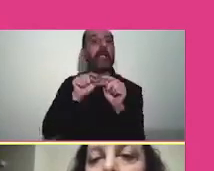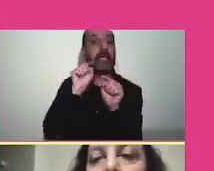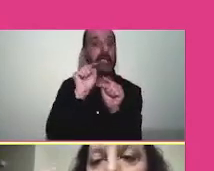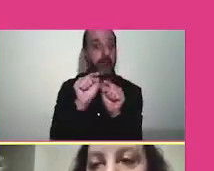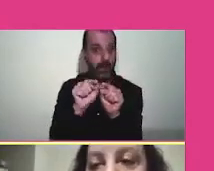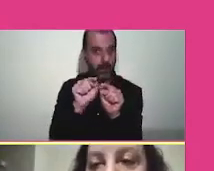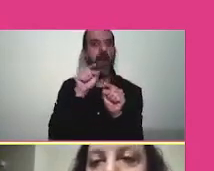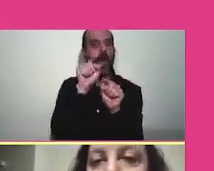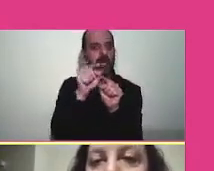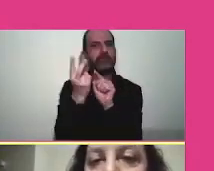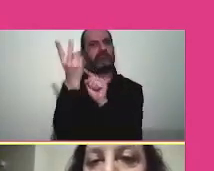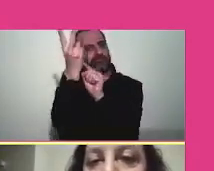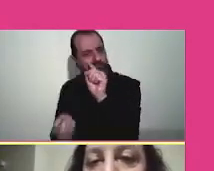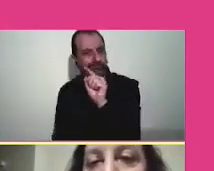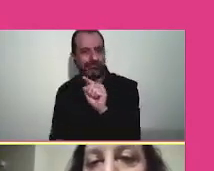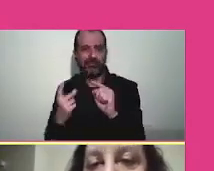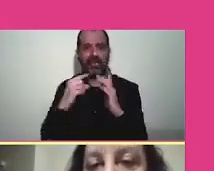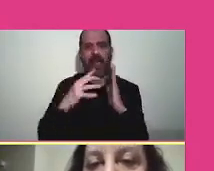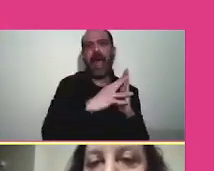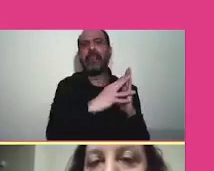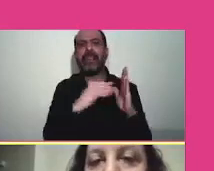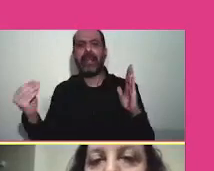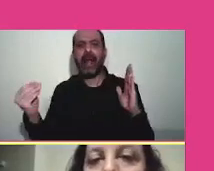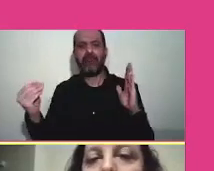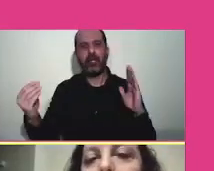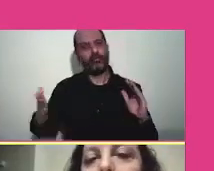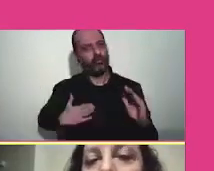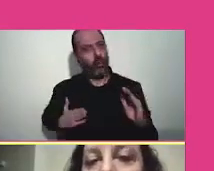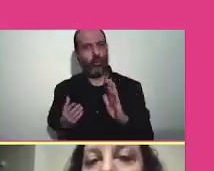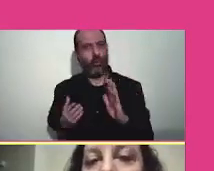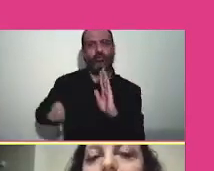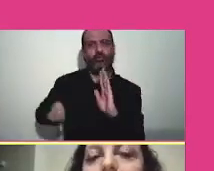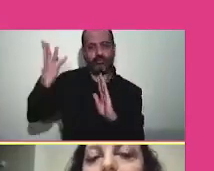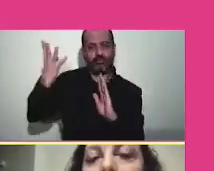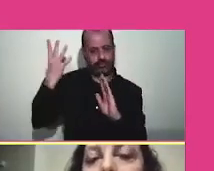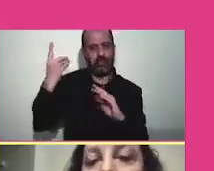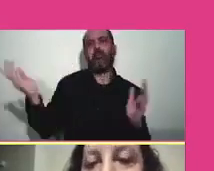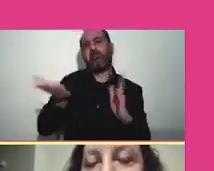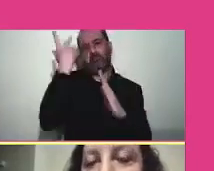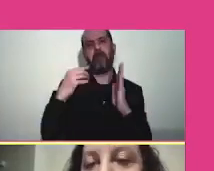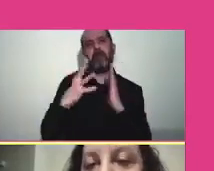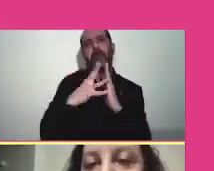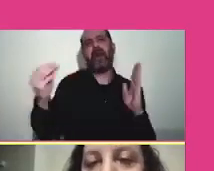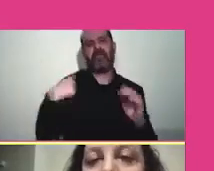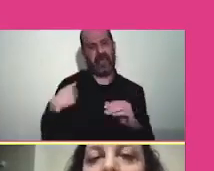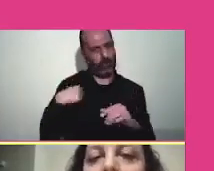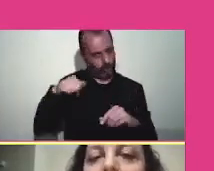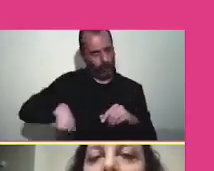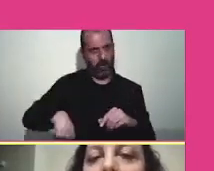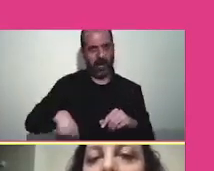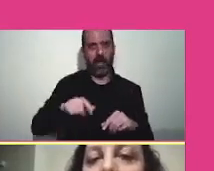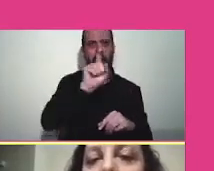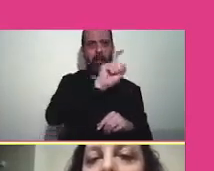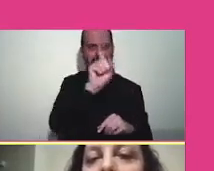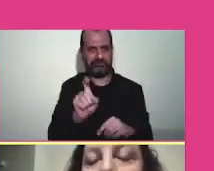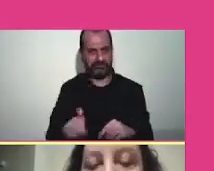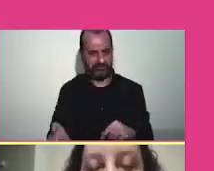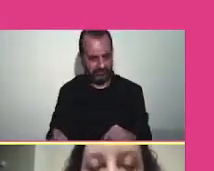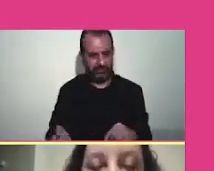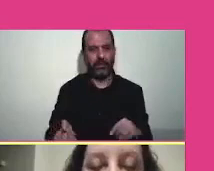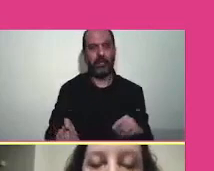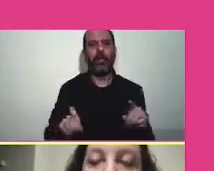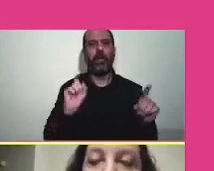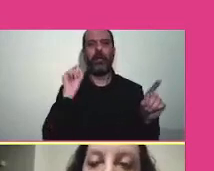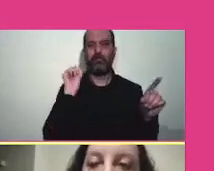κάνετε copy-paste στη δική σας σελίδα και θα το κάνω ενδεικτικά στη δική μου σελίδα και να κάνετε